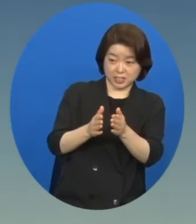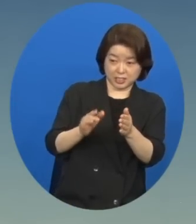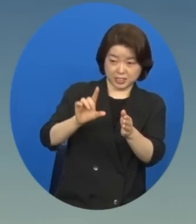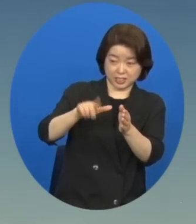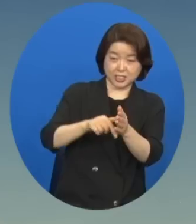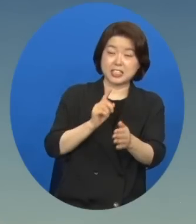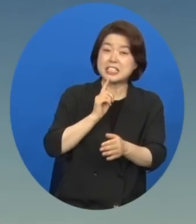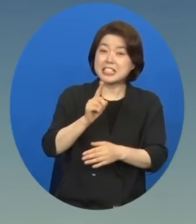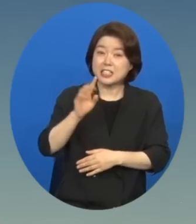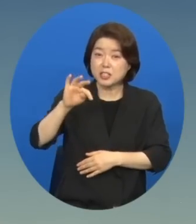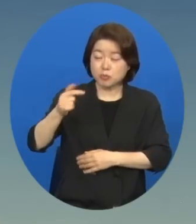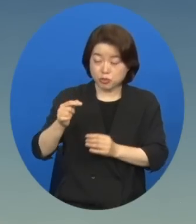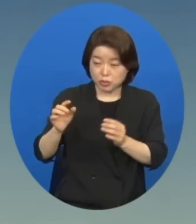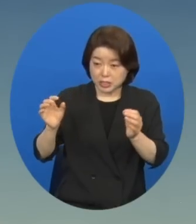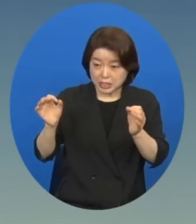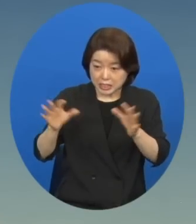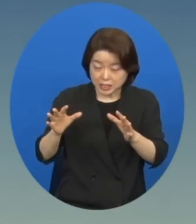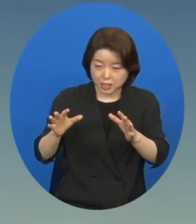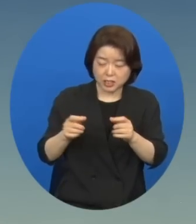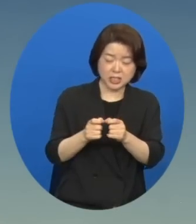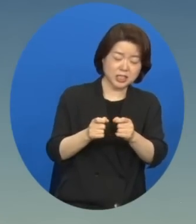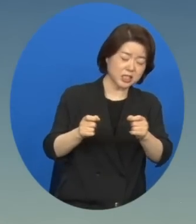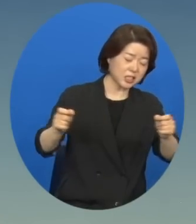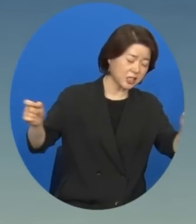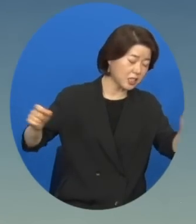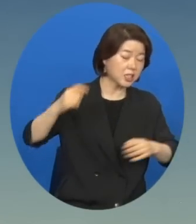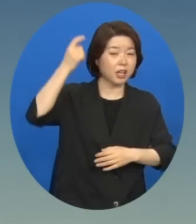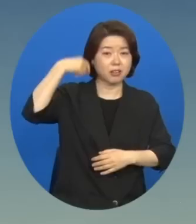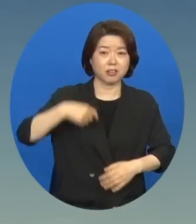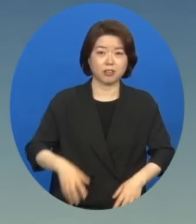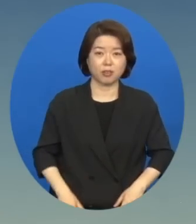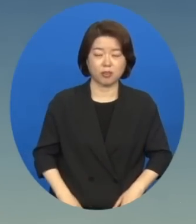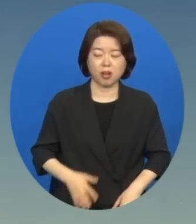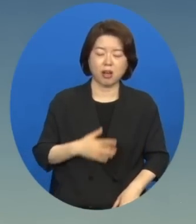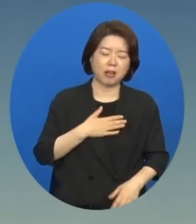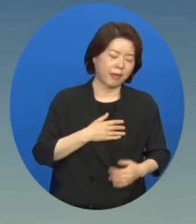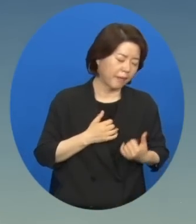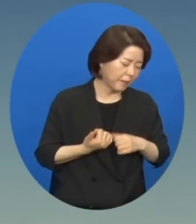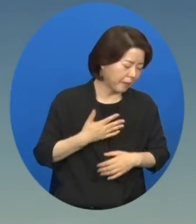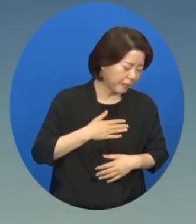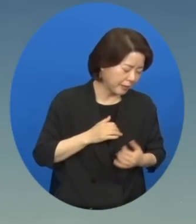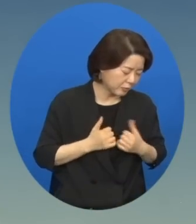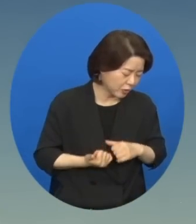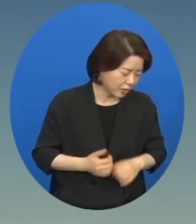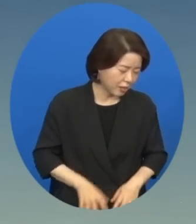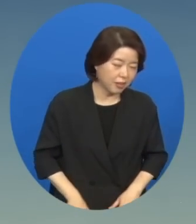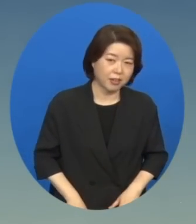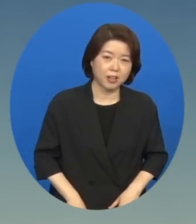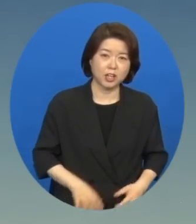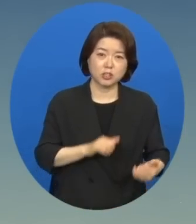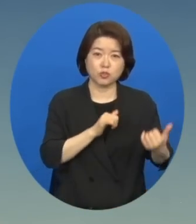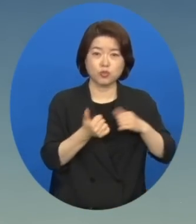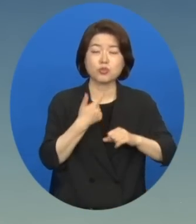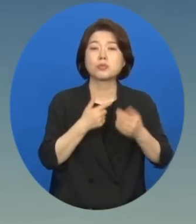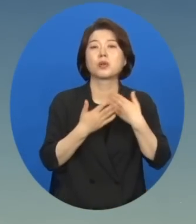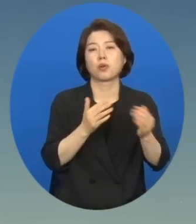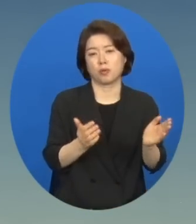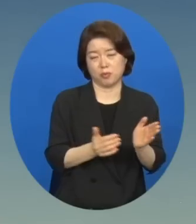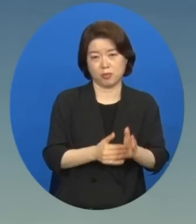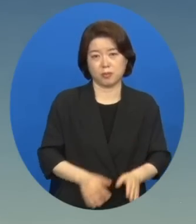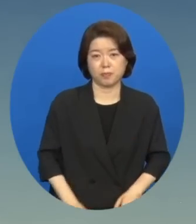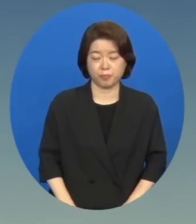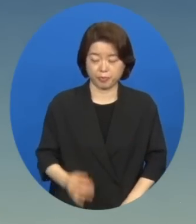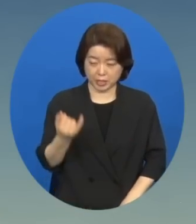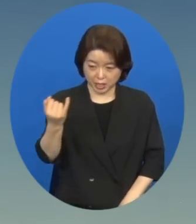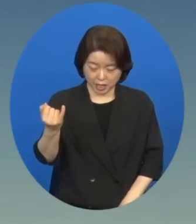1분 정도 되는 시간이요, 그렇게 길게 느껴지는 거 있죠. 난 죽었구나, 정말 죽음이라는 걸 경험했어. 내